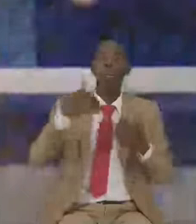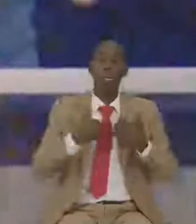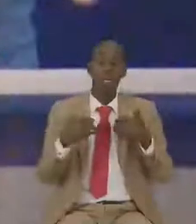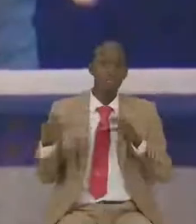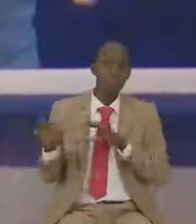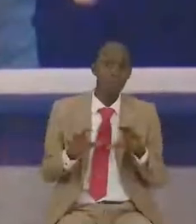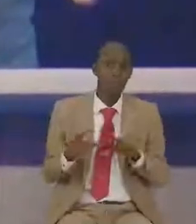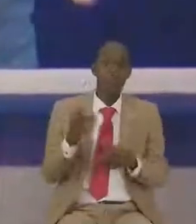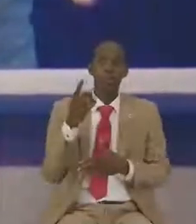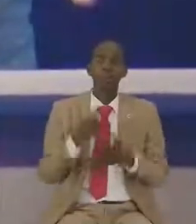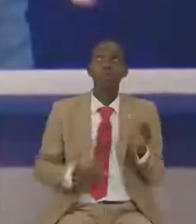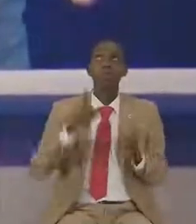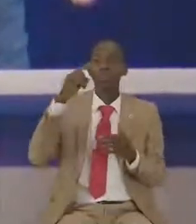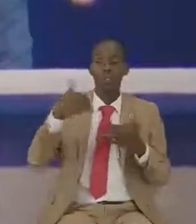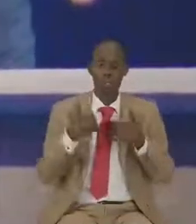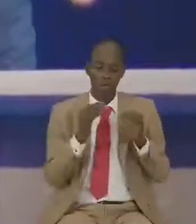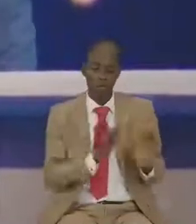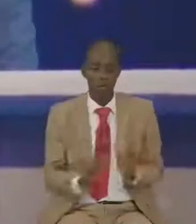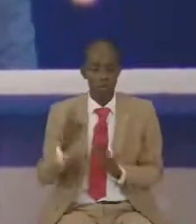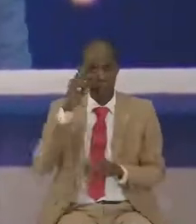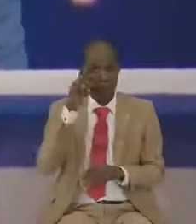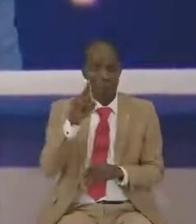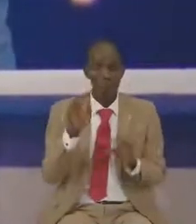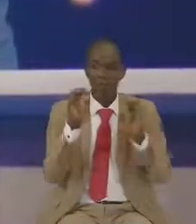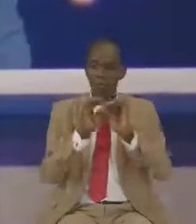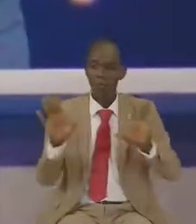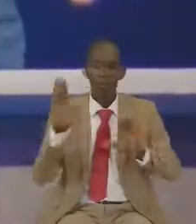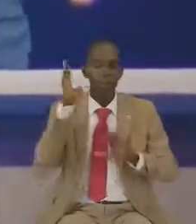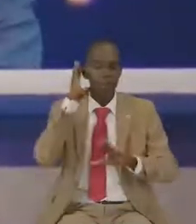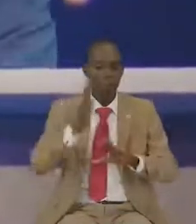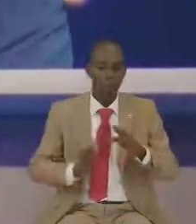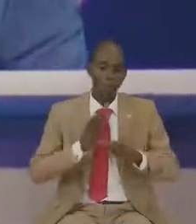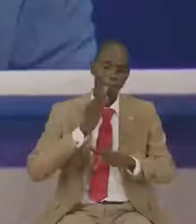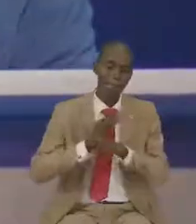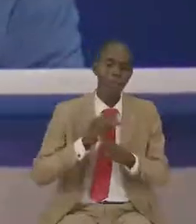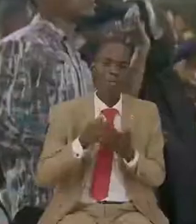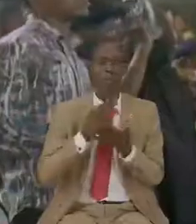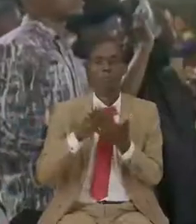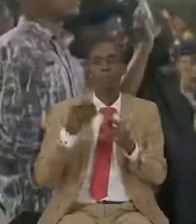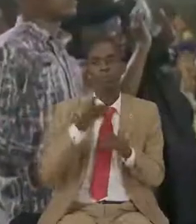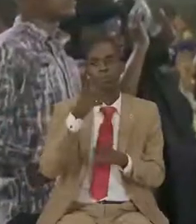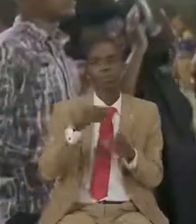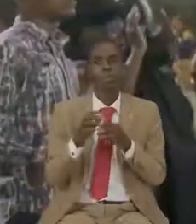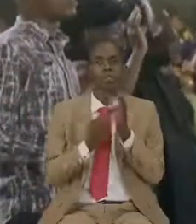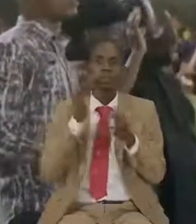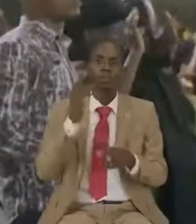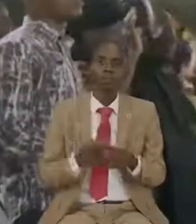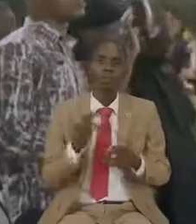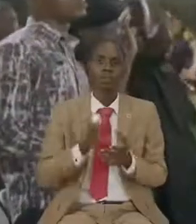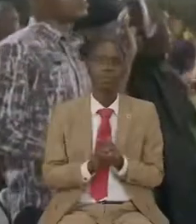vie. Ce qu'il a fait, ce qu'il a réservé pour toi, rien